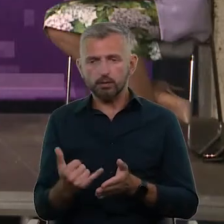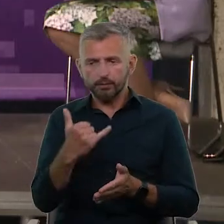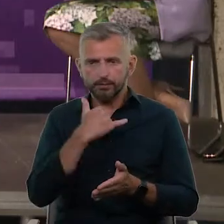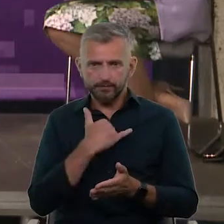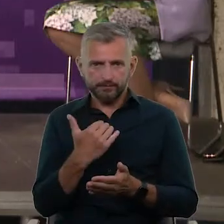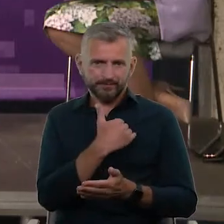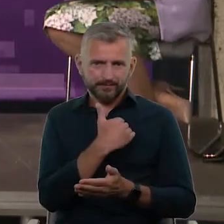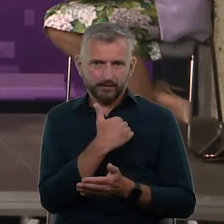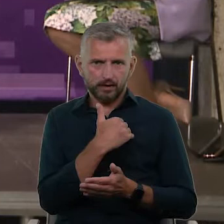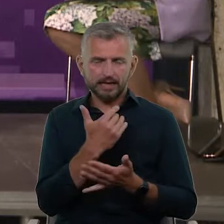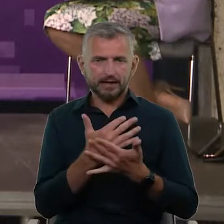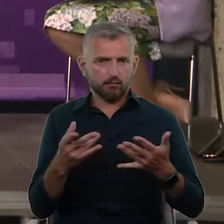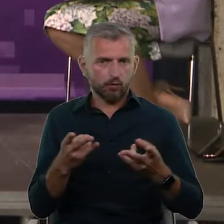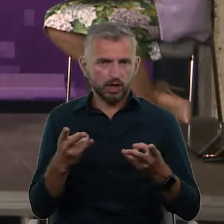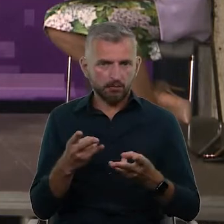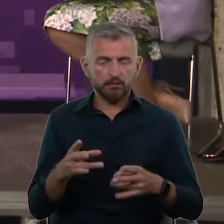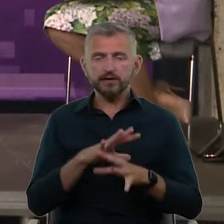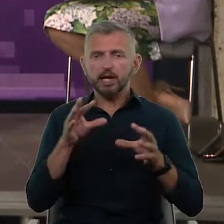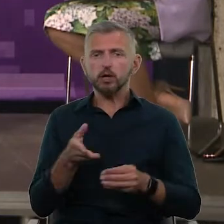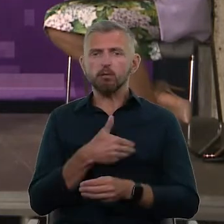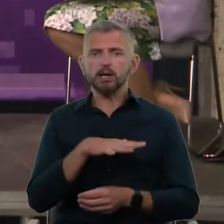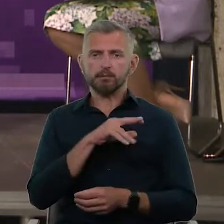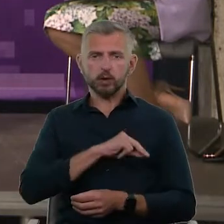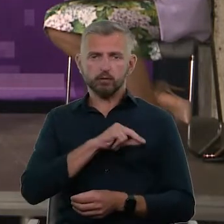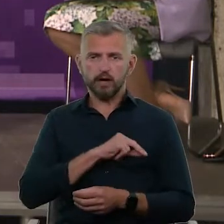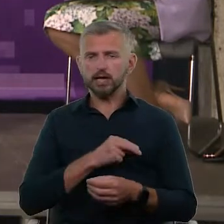Ми взагалі-то ми працювали в різних